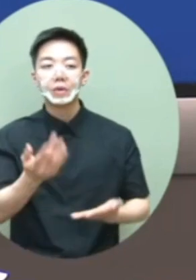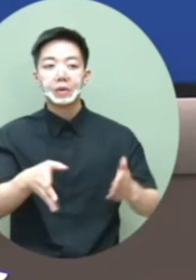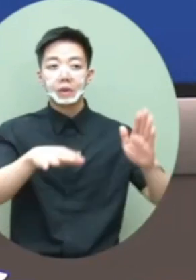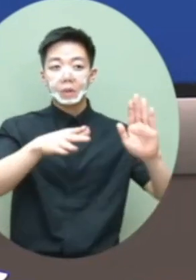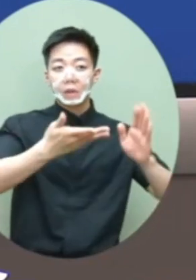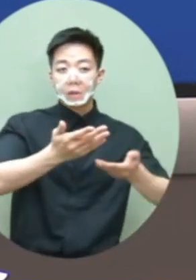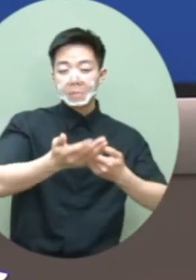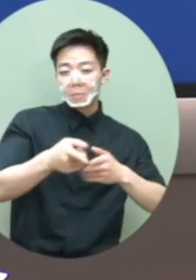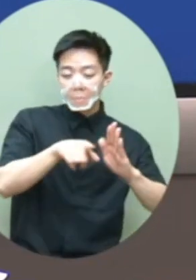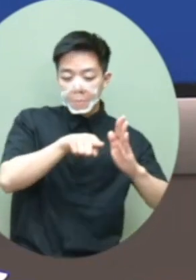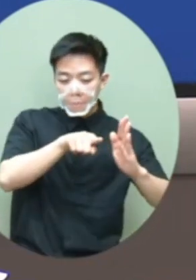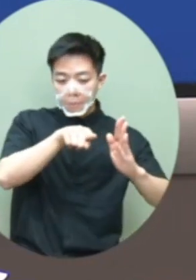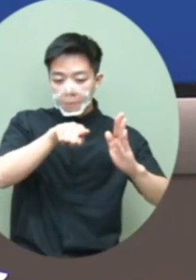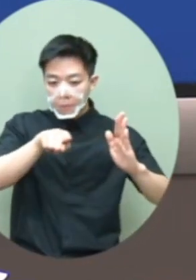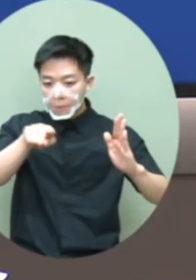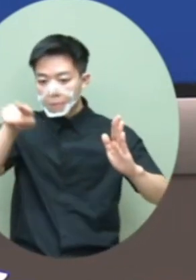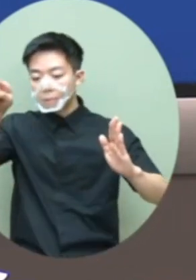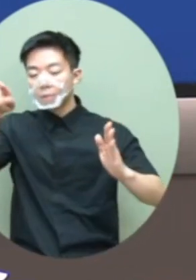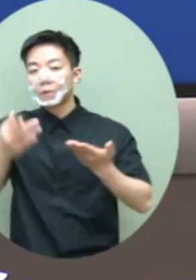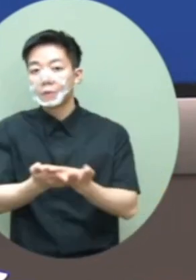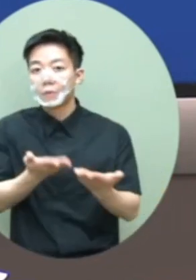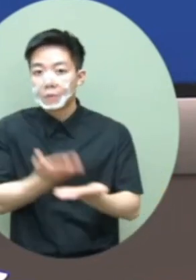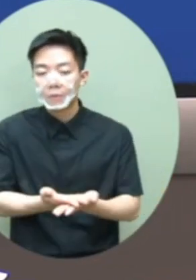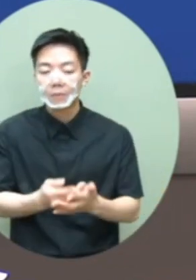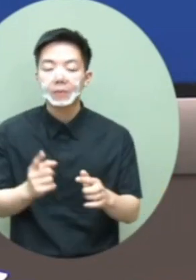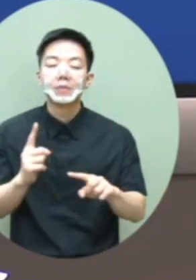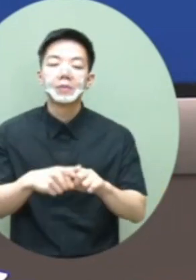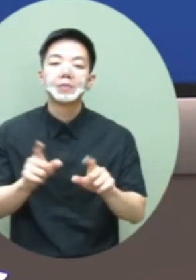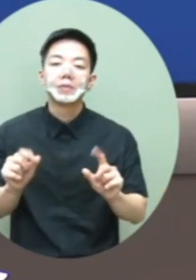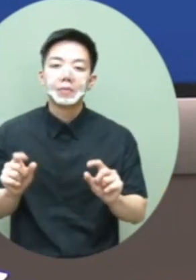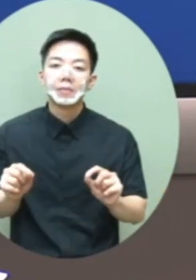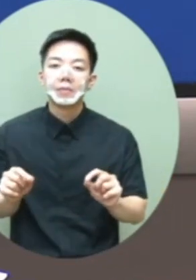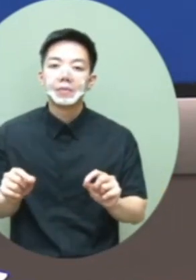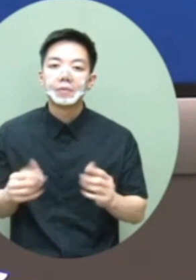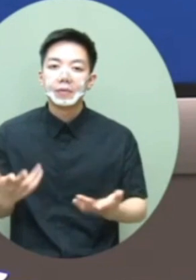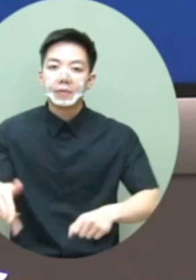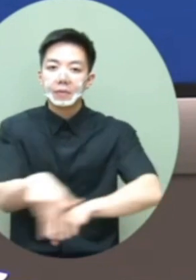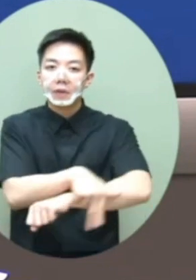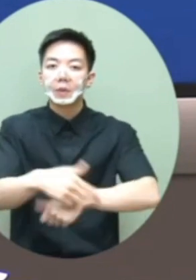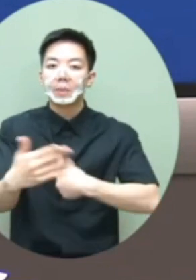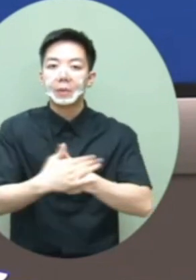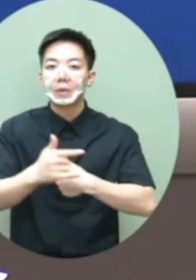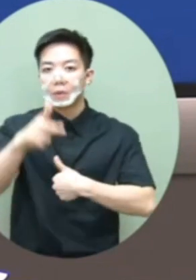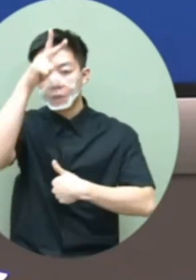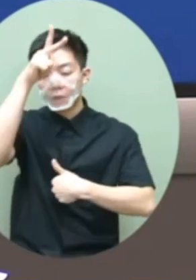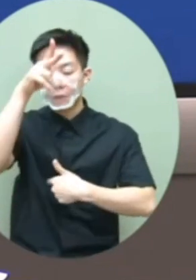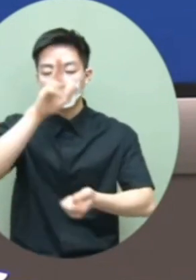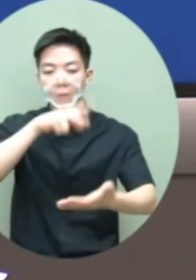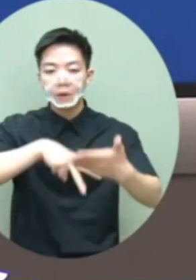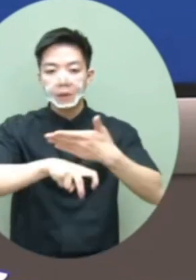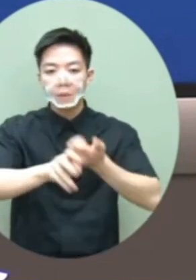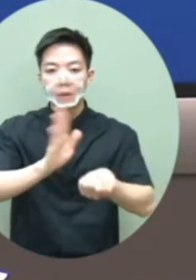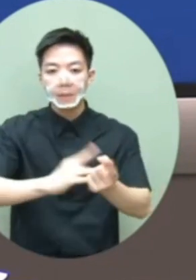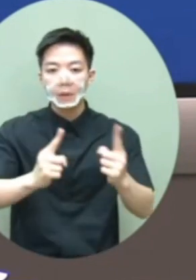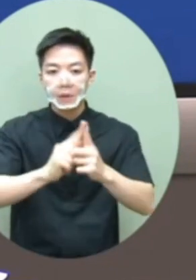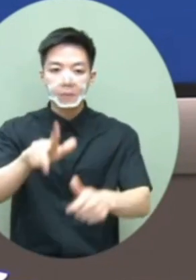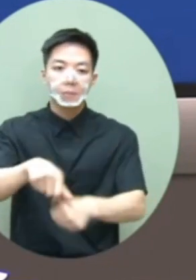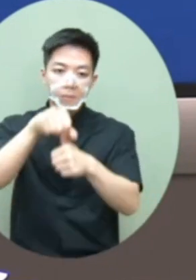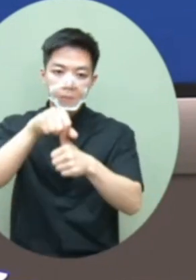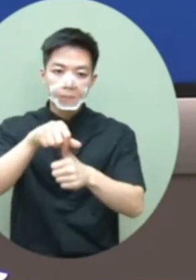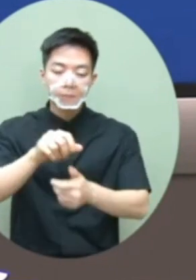那就是說透過這個行動是多了人比我們識別出來， 咁於是對我頭先講嘅兩